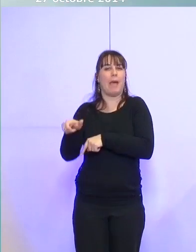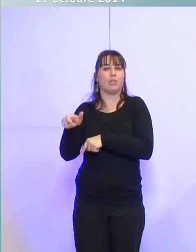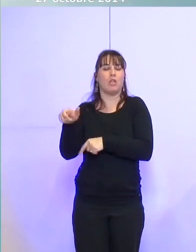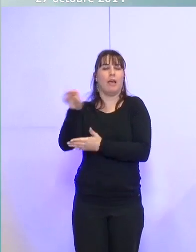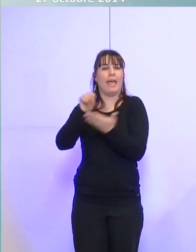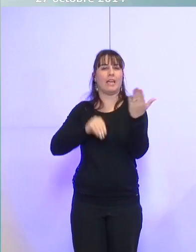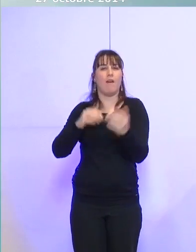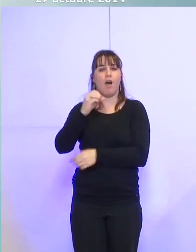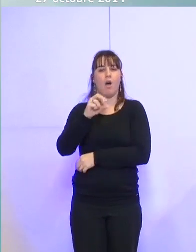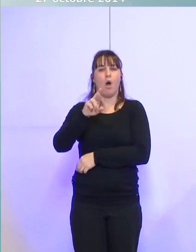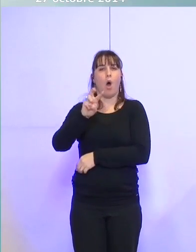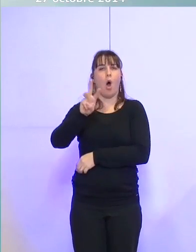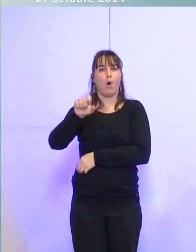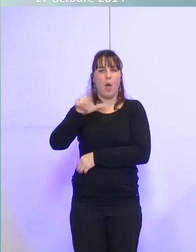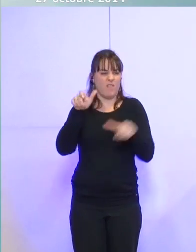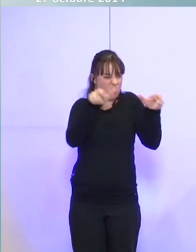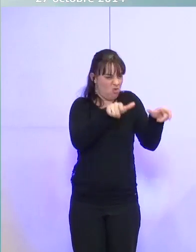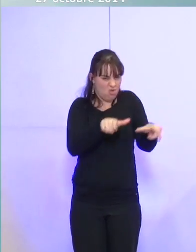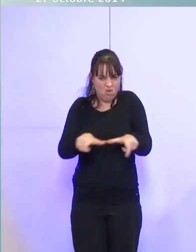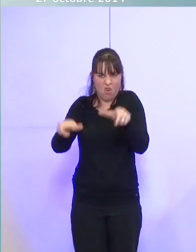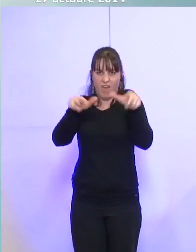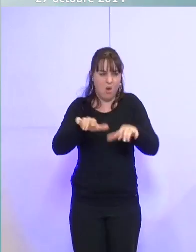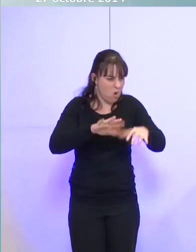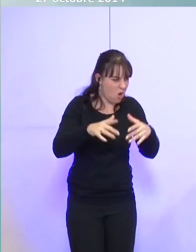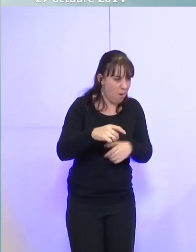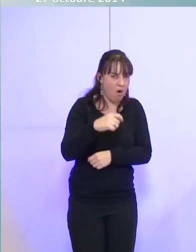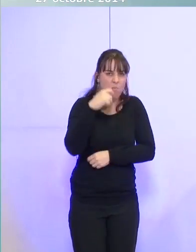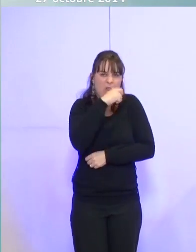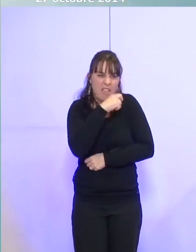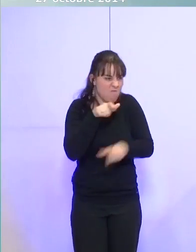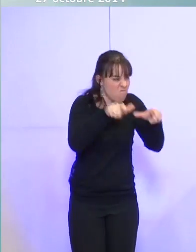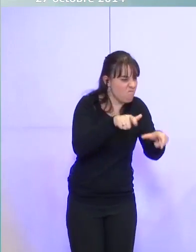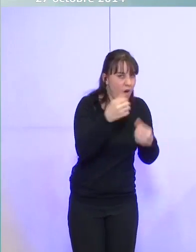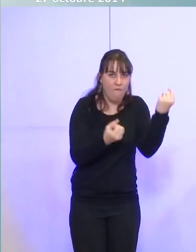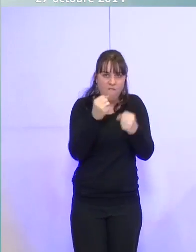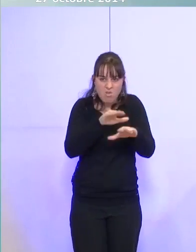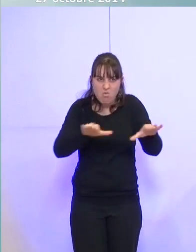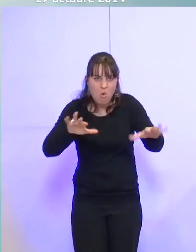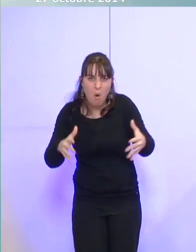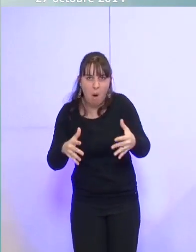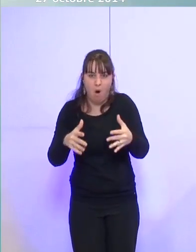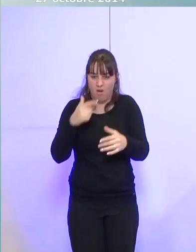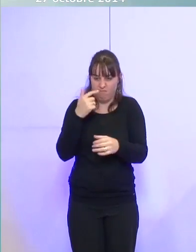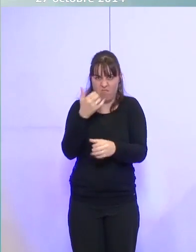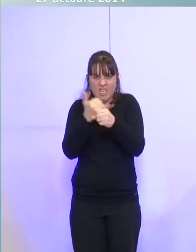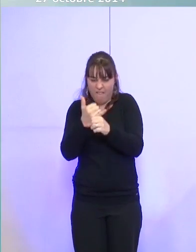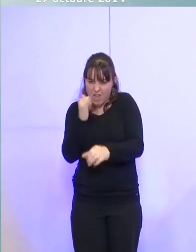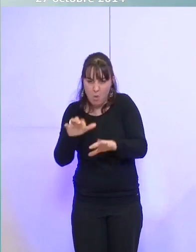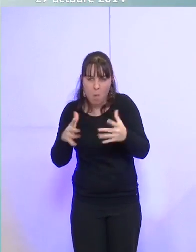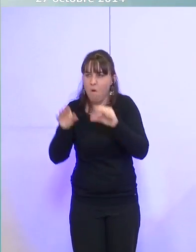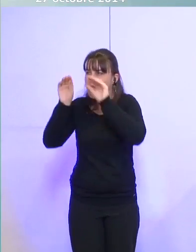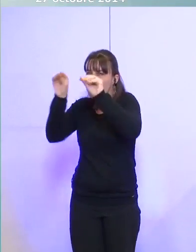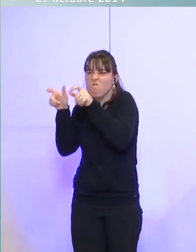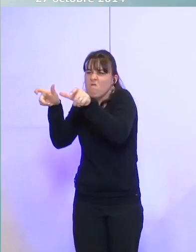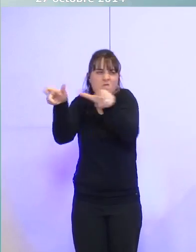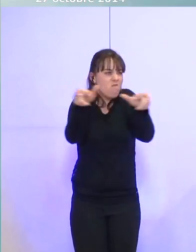surveille vos faits et gestes, de la brosse à dents à la cafetière en passant par la voiture, les patins à roulettes, les vêtements, la vitrine du commerçant, et